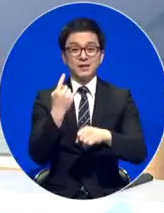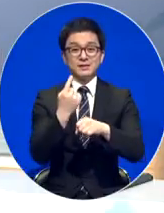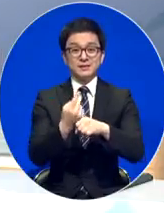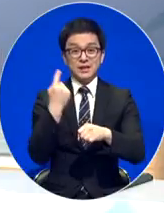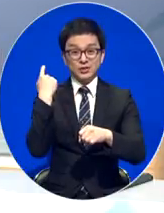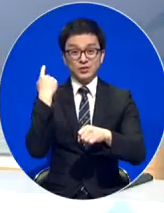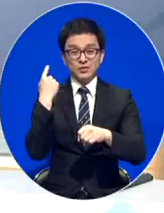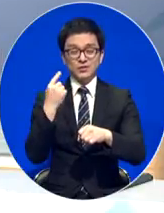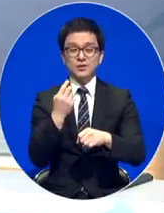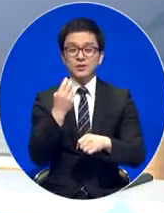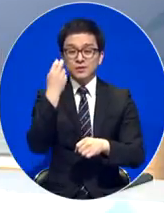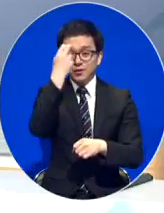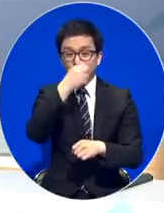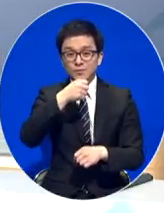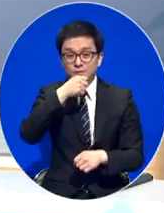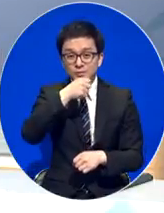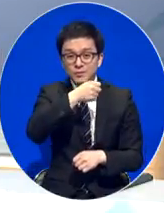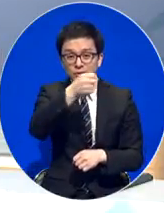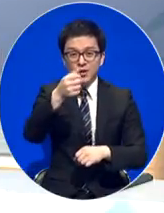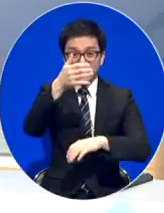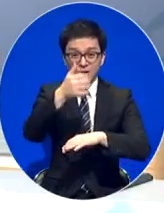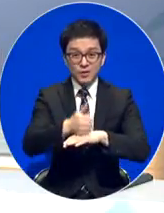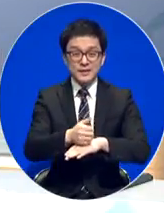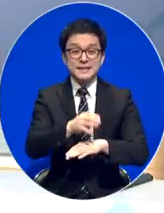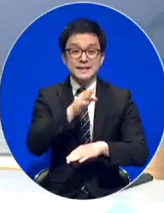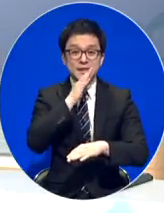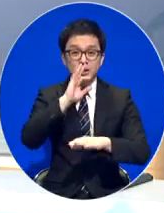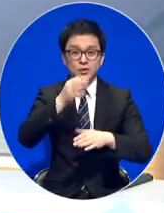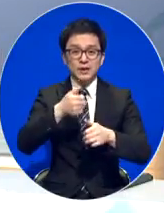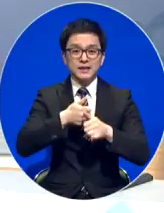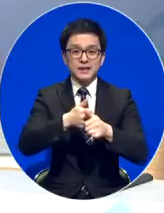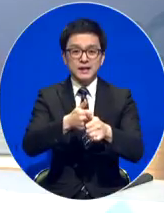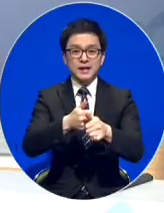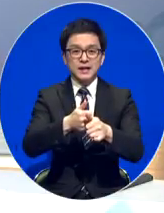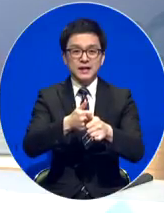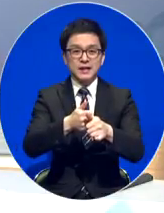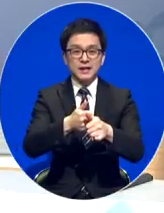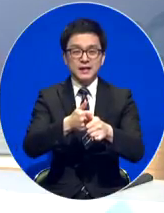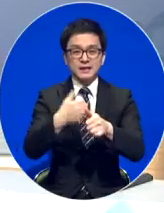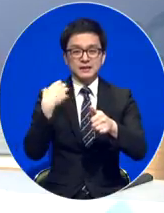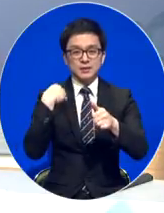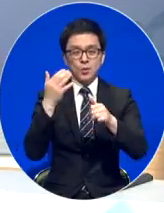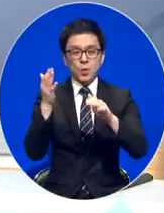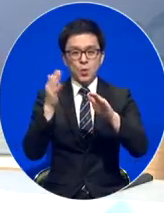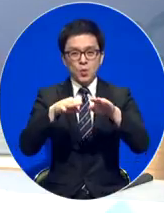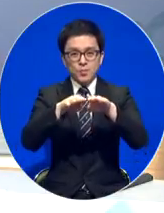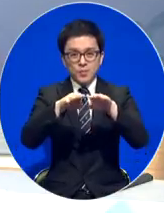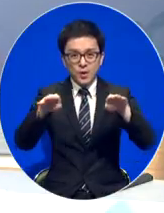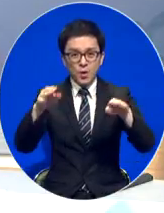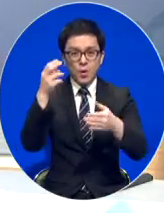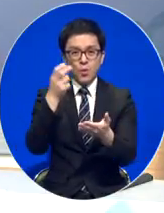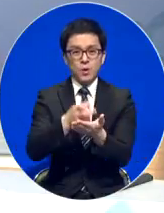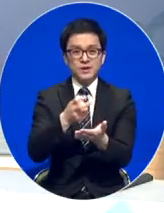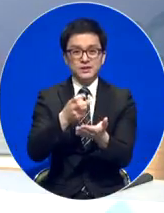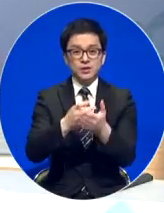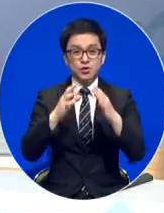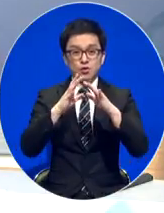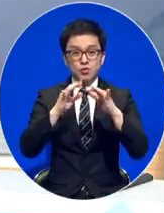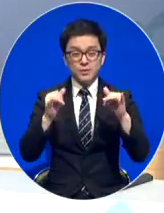네, 작년 말 여론조사 결과입니다. 실제 소득에 따라서 책임을 공평하게 나눈다는 원칙, 이렇게